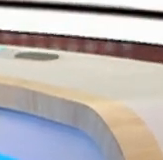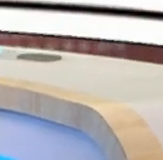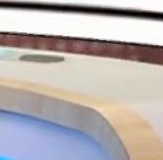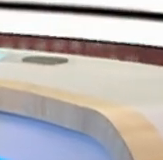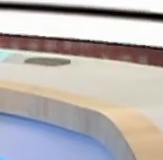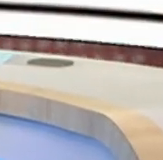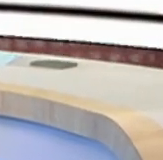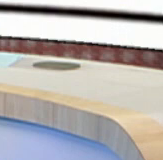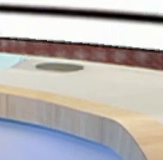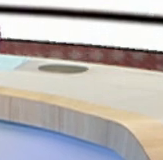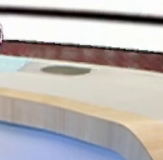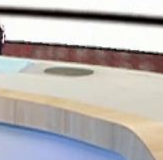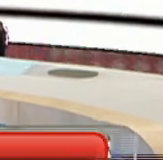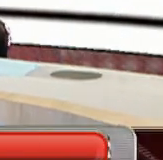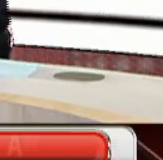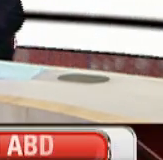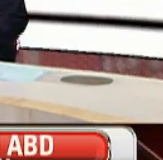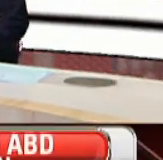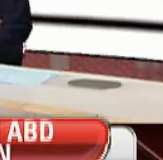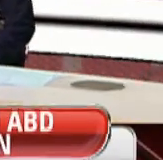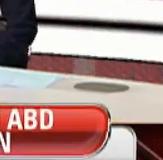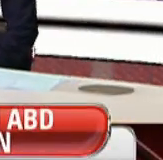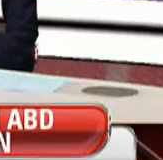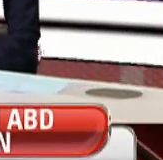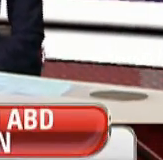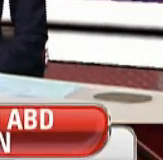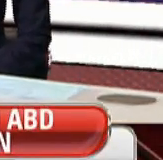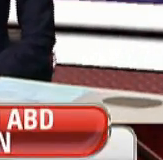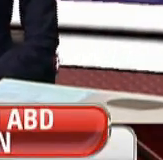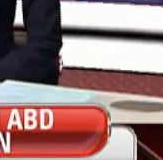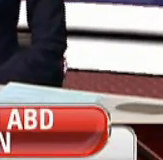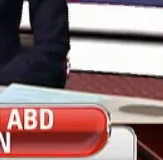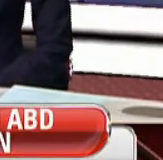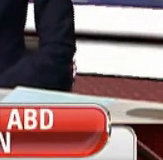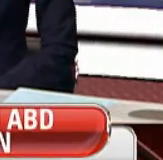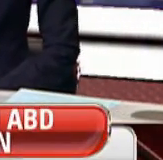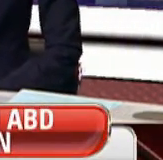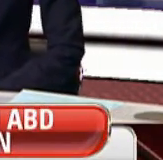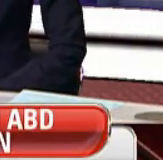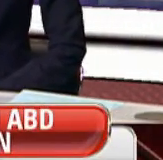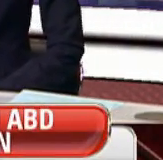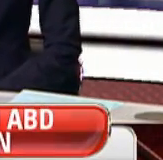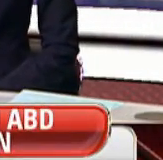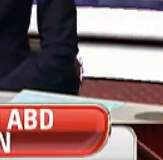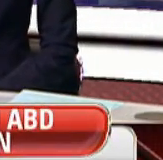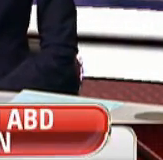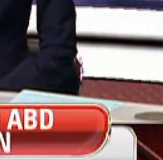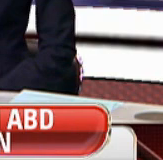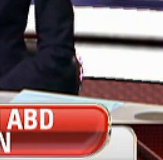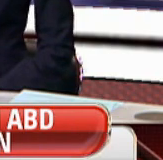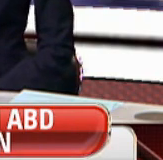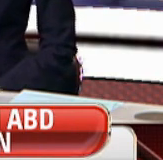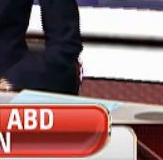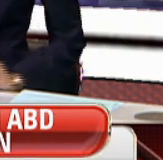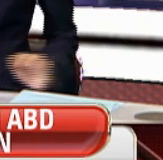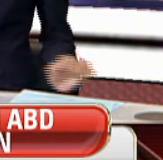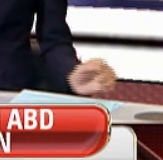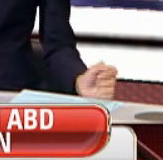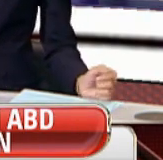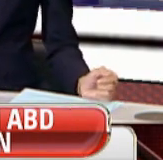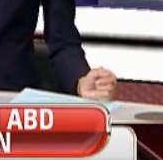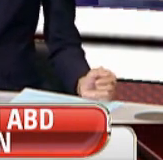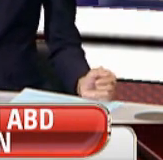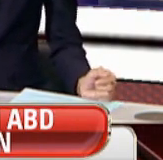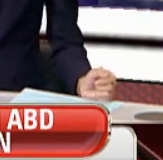Assalamualaikum salam 1u Malaysia berita nasional 8 malam edisi 14 ogos bersama saya fathtil Hidayat Ghazali dan saya norashikin Abdul Rahman